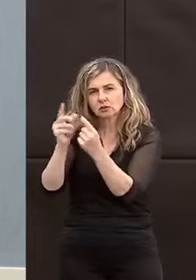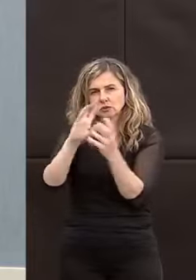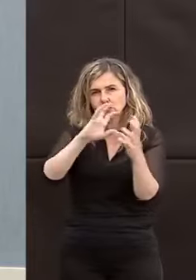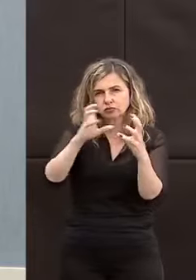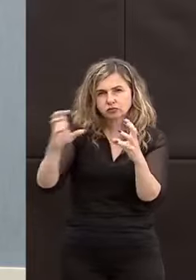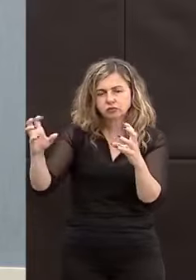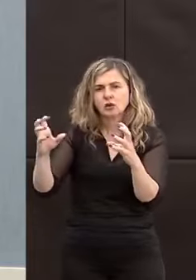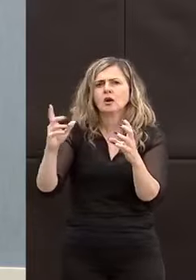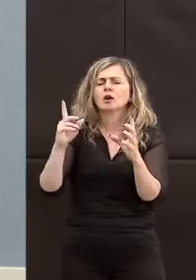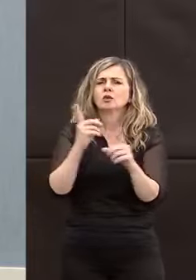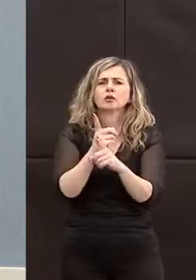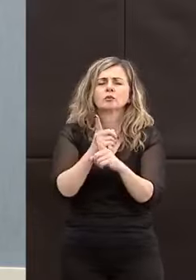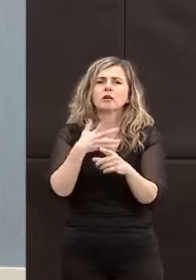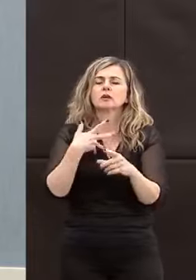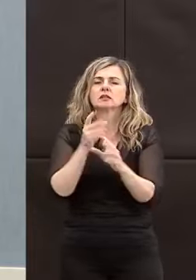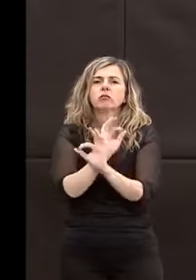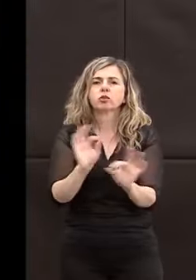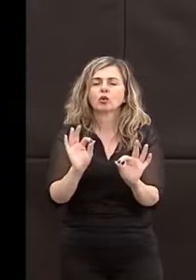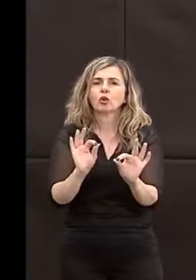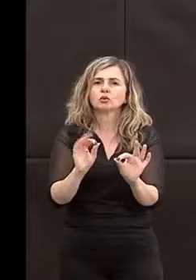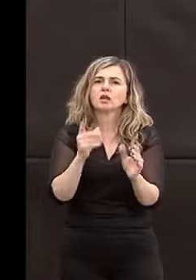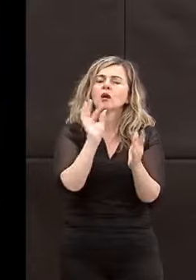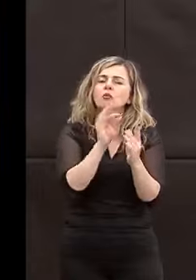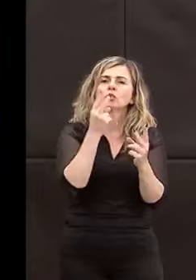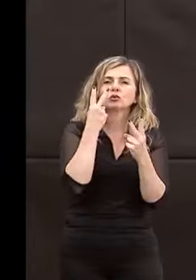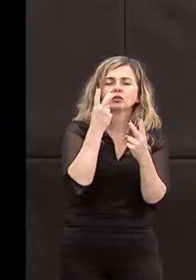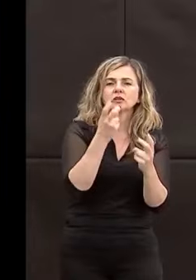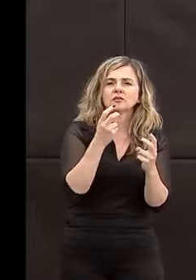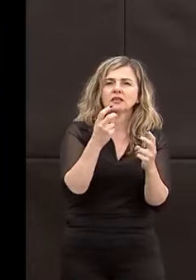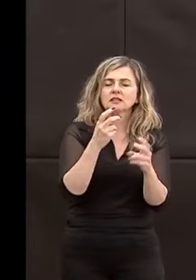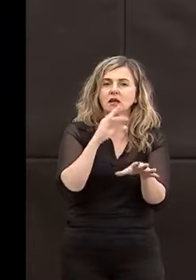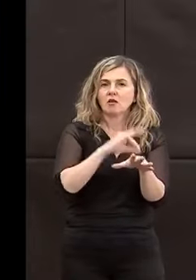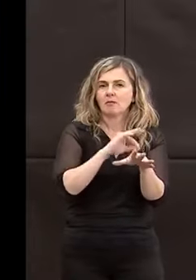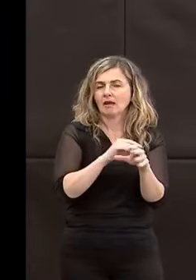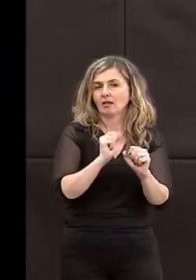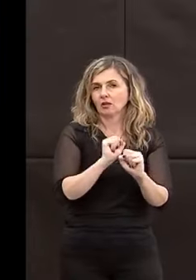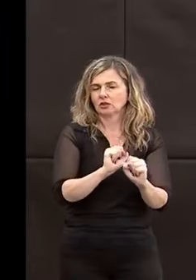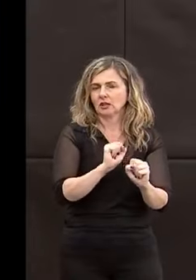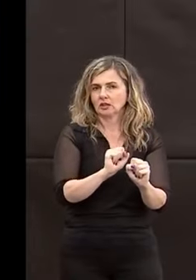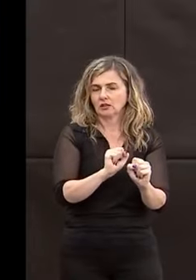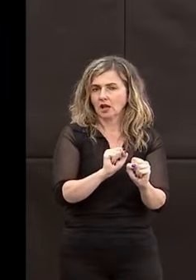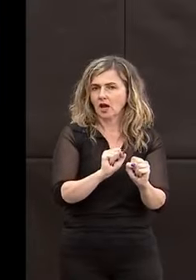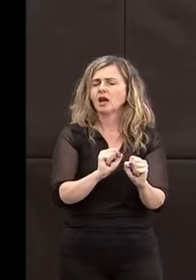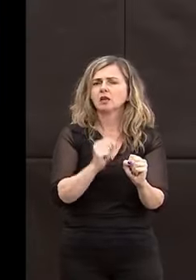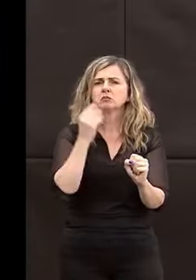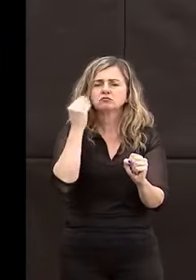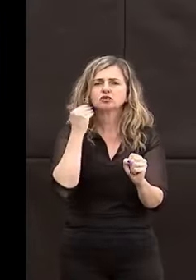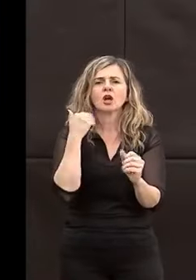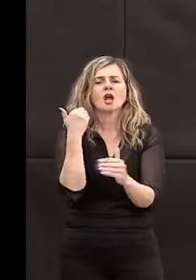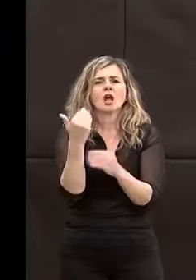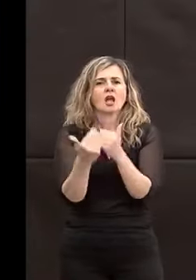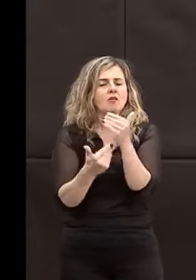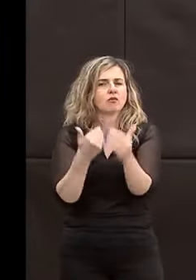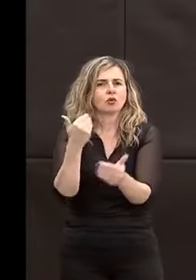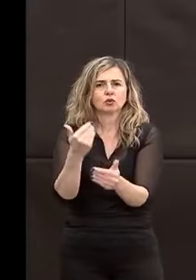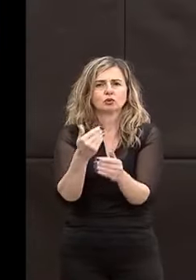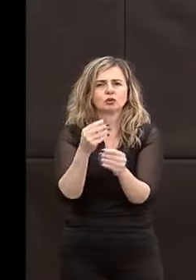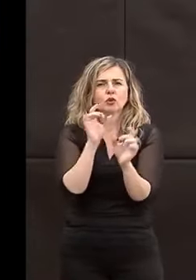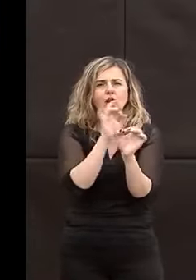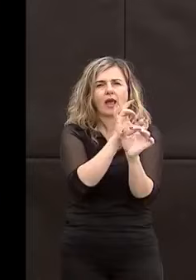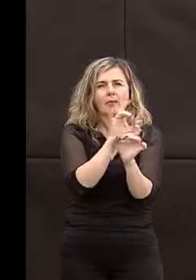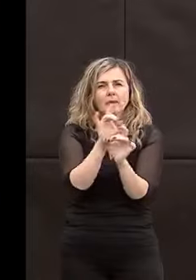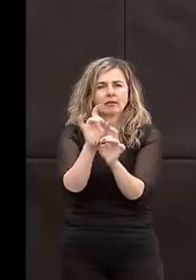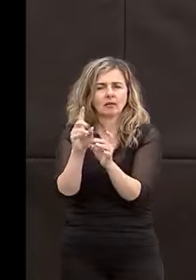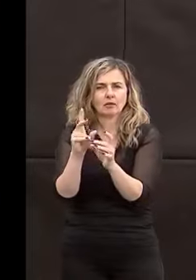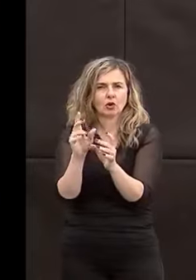vista quand'è da un punto di vista medico sanitario quella che sarà la opzione l'evoluzione epidemiologica della del